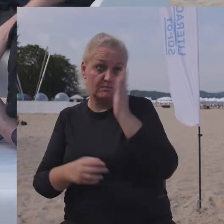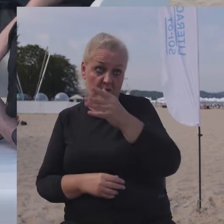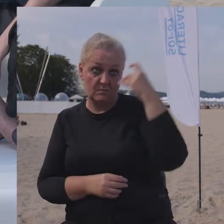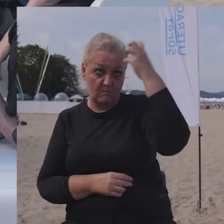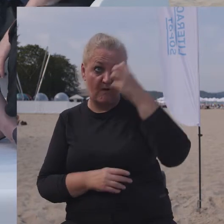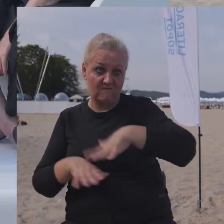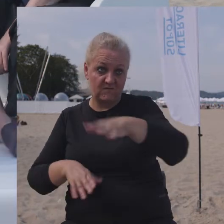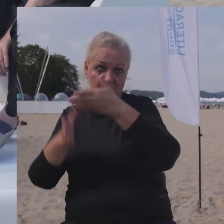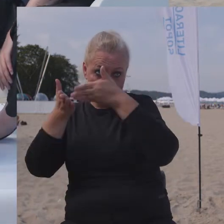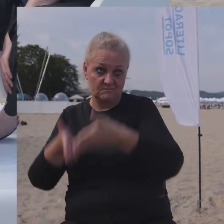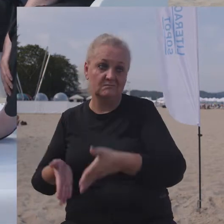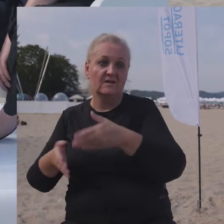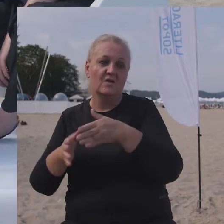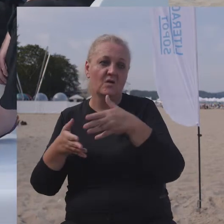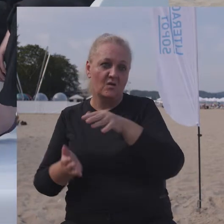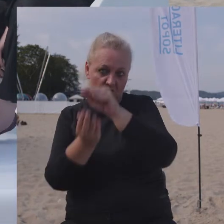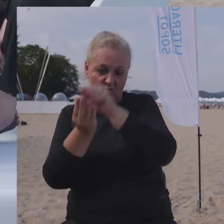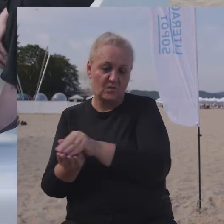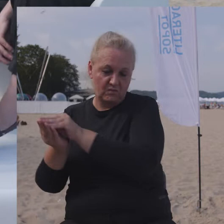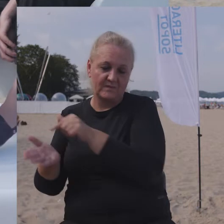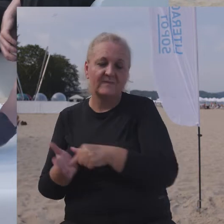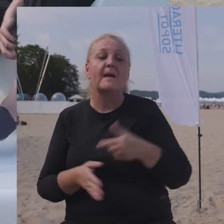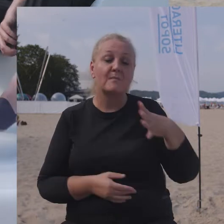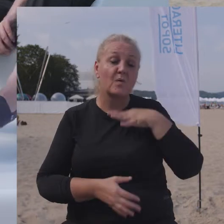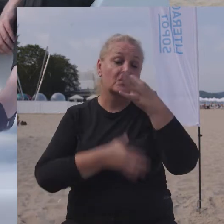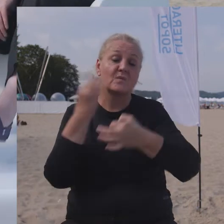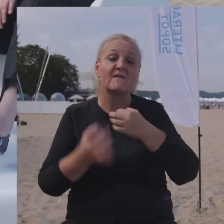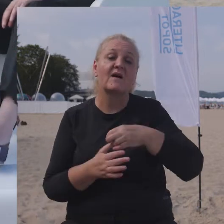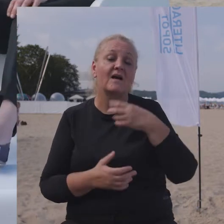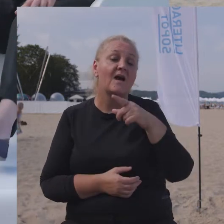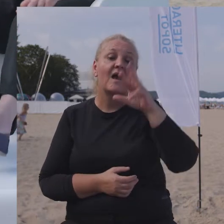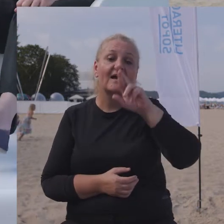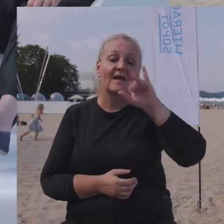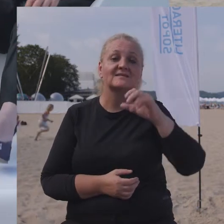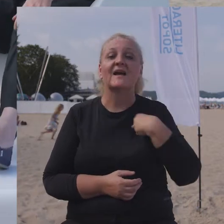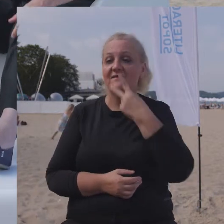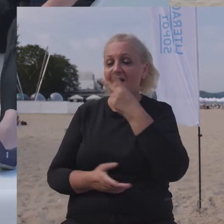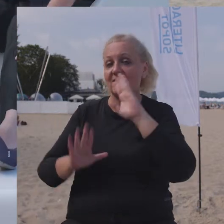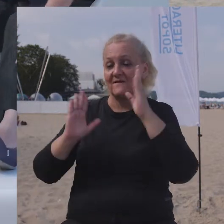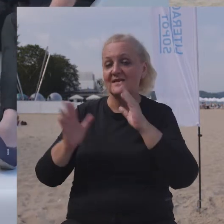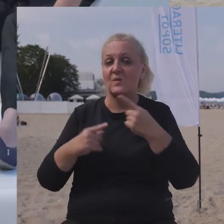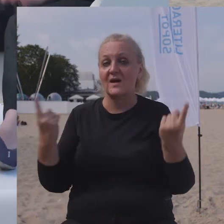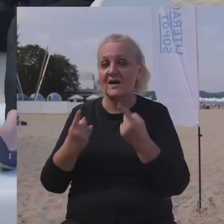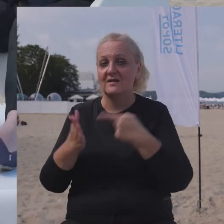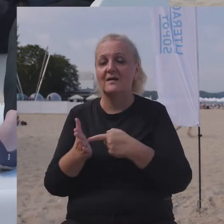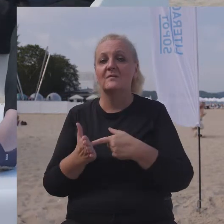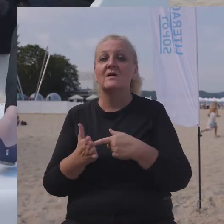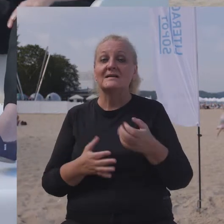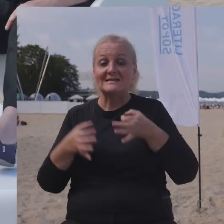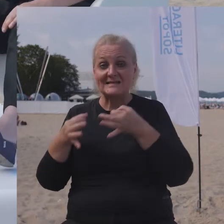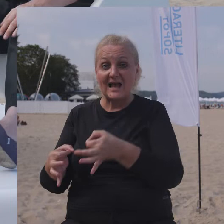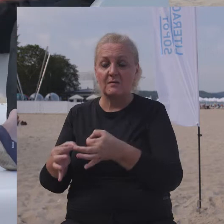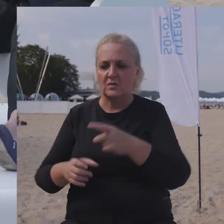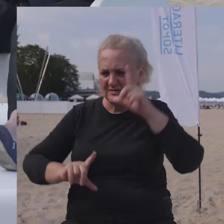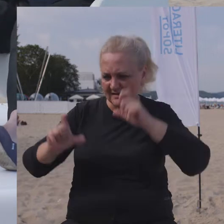Uff. Spotkamy się w grobie, była taka piosenka, Rejs, akurat okoliczności idealne. Widziałem ostatnio na Facebooku reklamę, jechał sobie samochód i